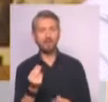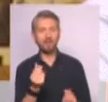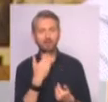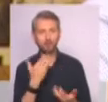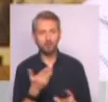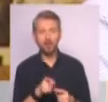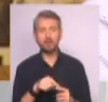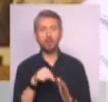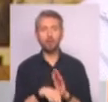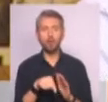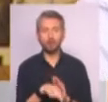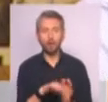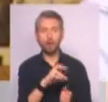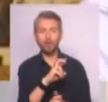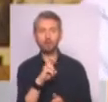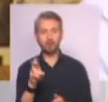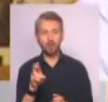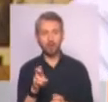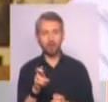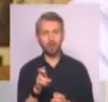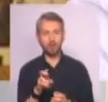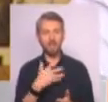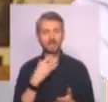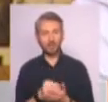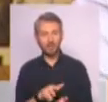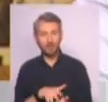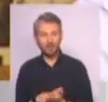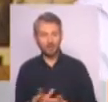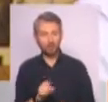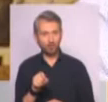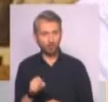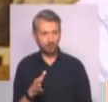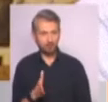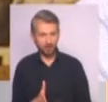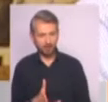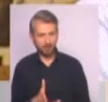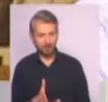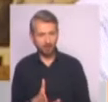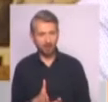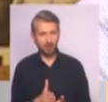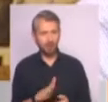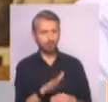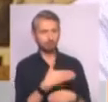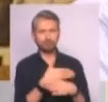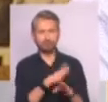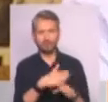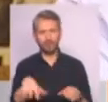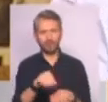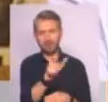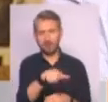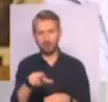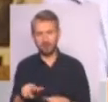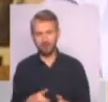Це по суті ОСББ перевиставляє свої витрати, які вона несе своїм всім співмешканцям. Тобто,